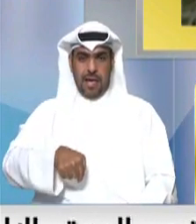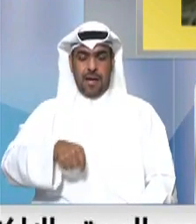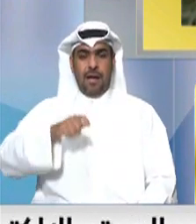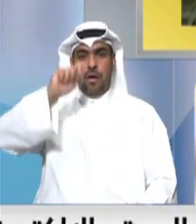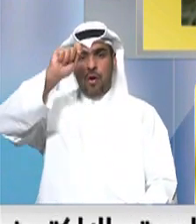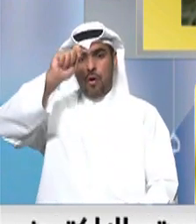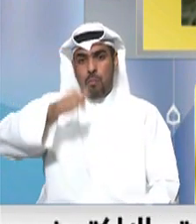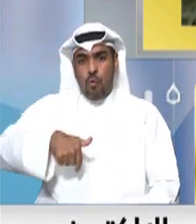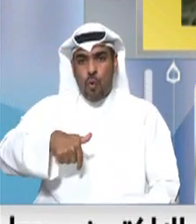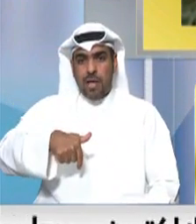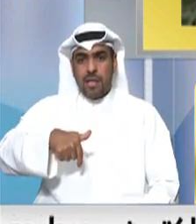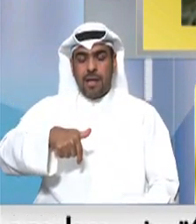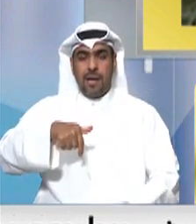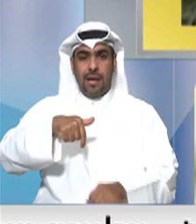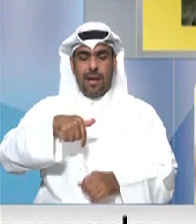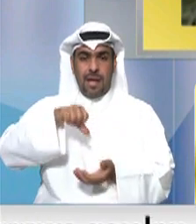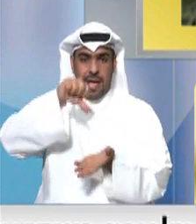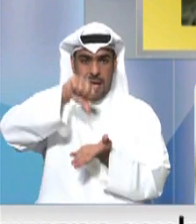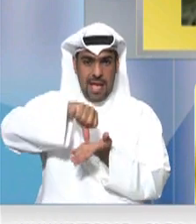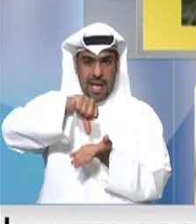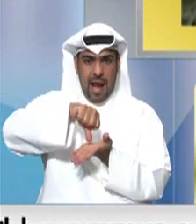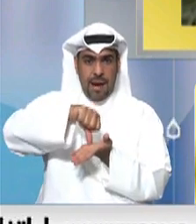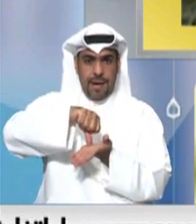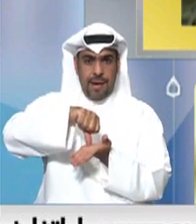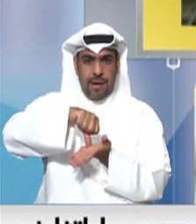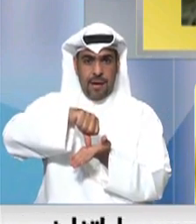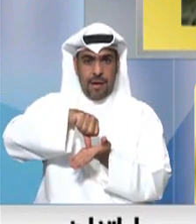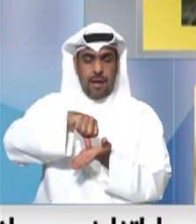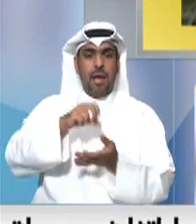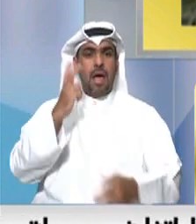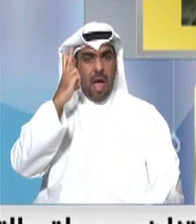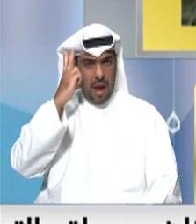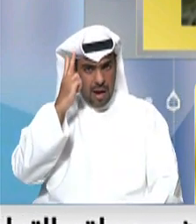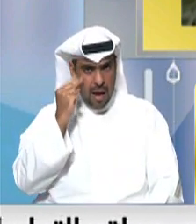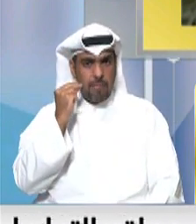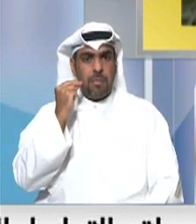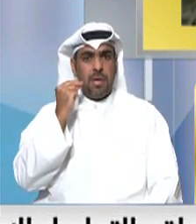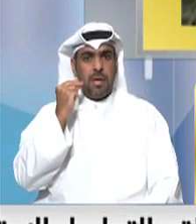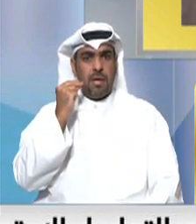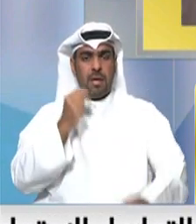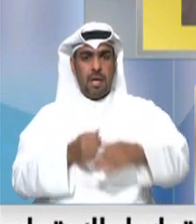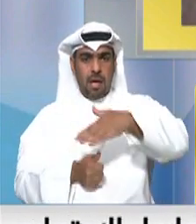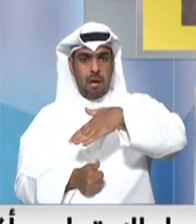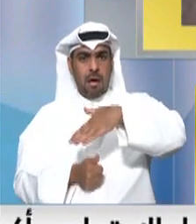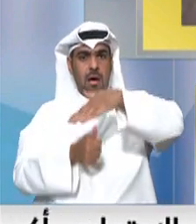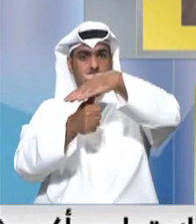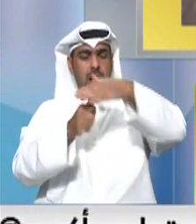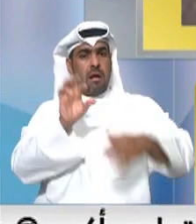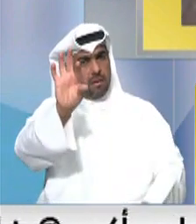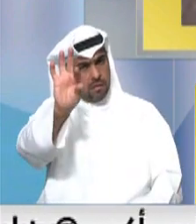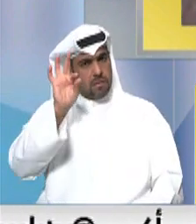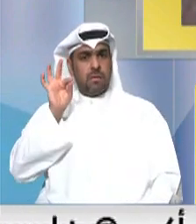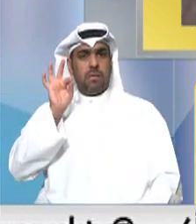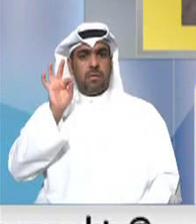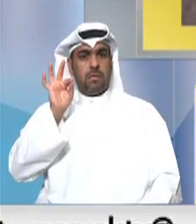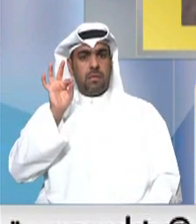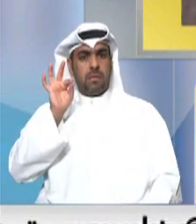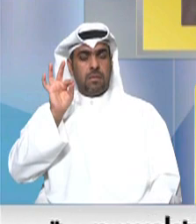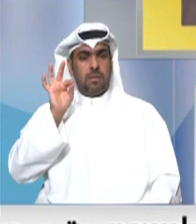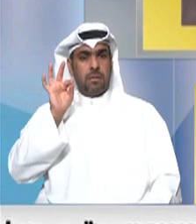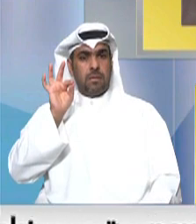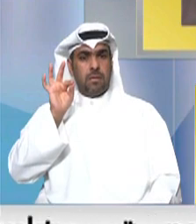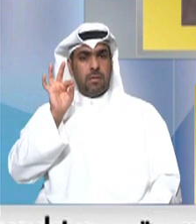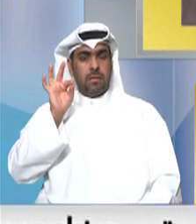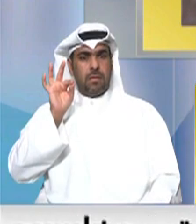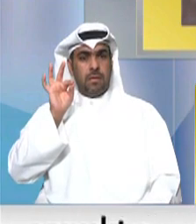فإن الجو عندما يكون عصرا أو عندما تنخفض درجات الحرارة فإن الناخب يأتي إلى المكان ليتبرع في طوابير طويلة،